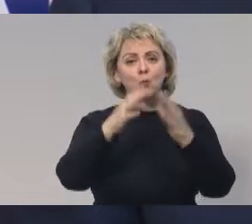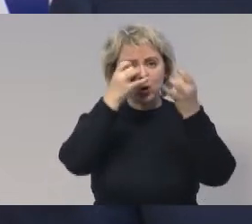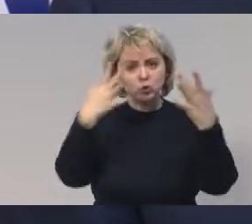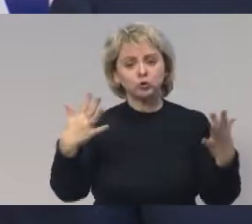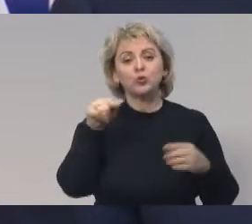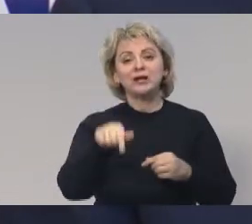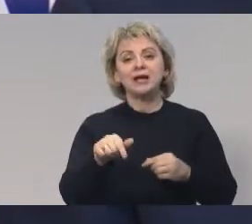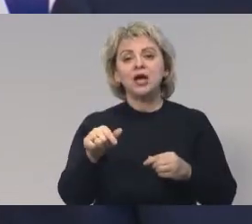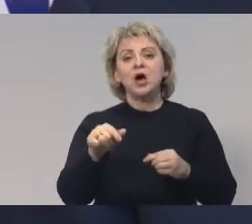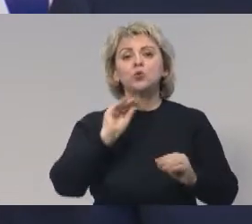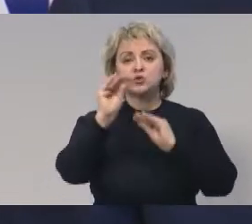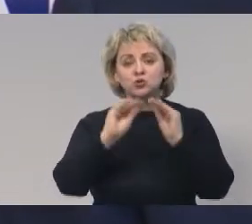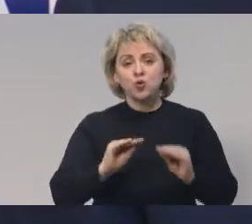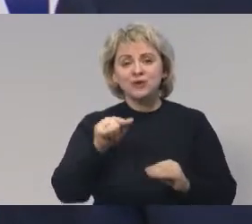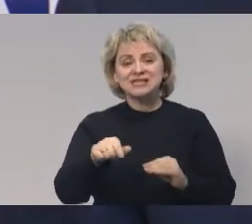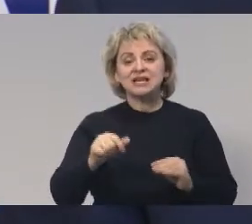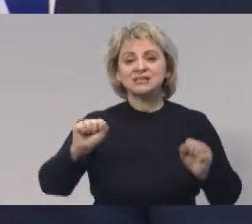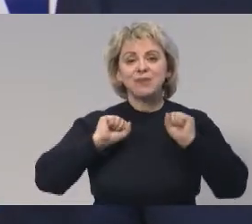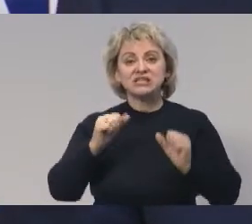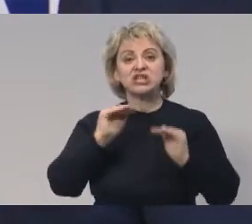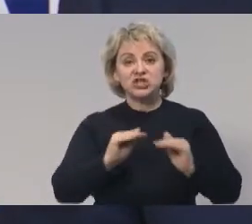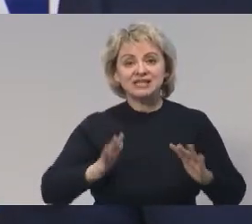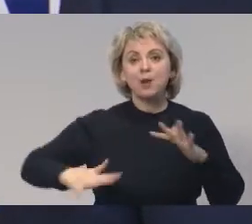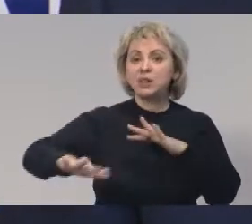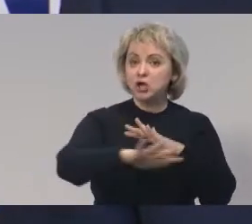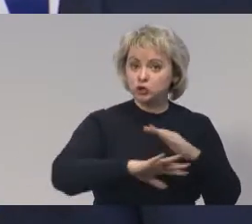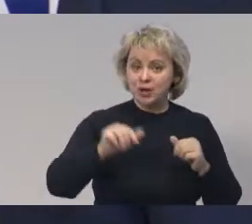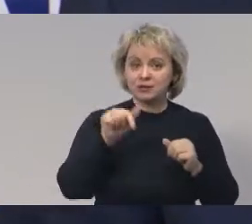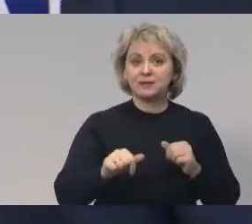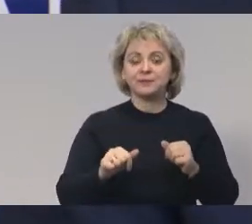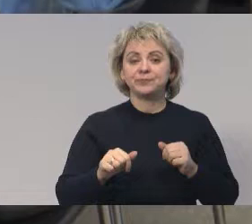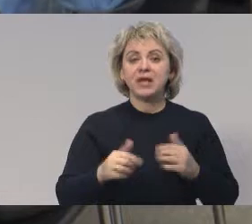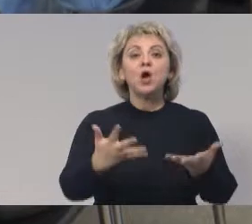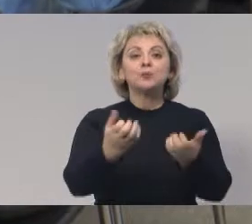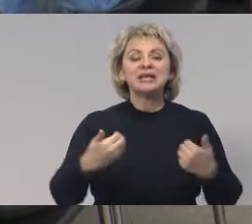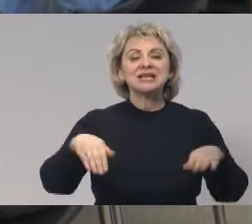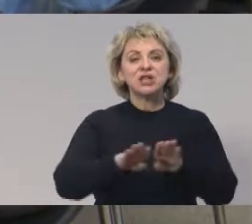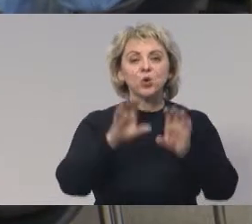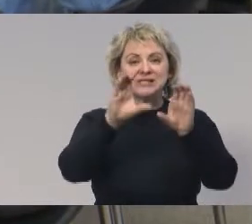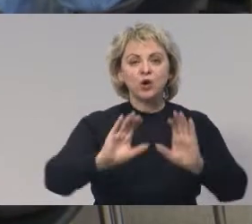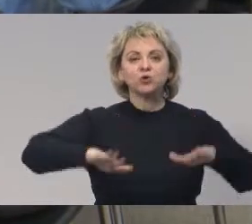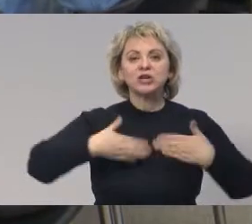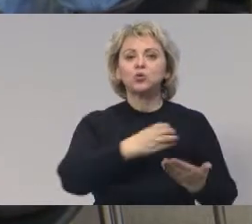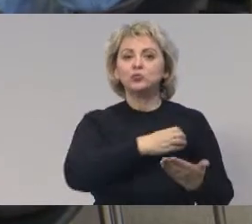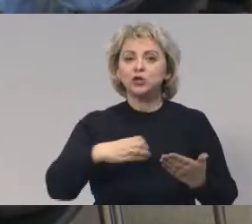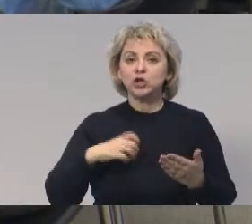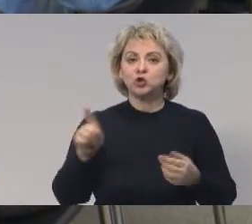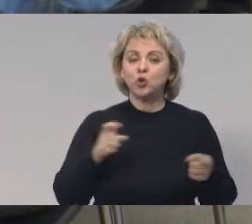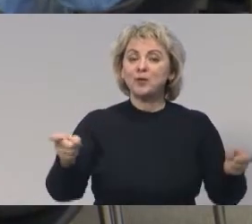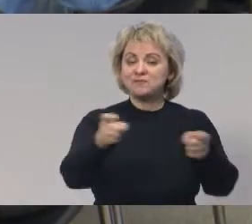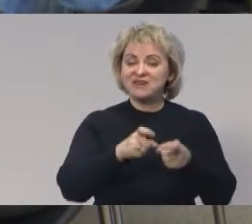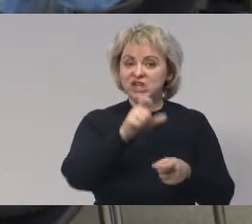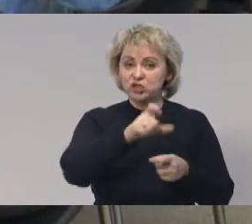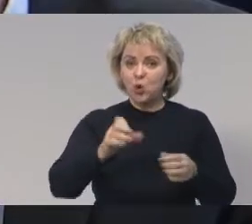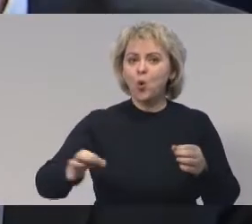культуры, устройство, например, спортивной или детской площадки. Принять такой закон предложил губернатор, чтобы